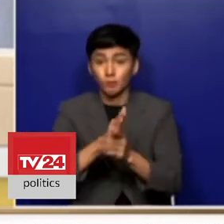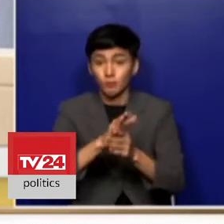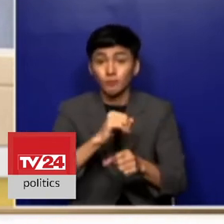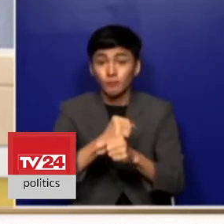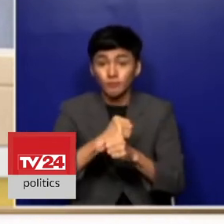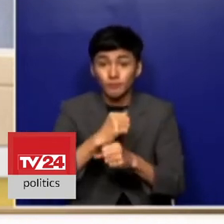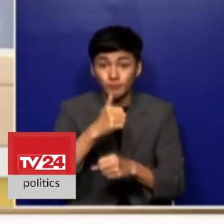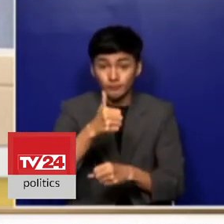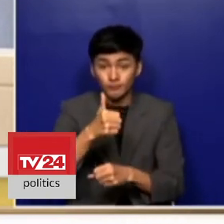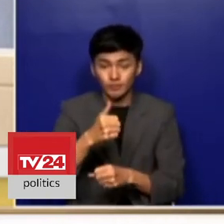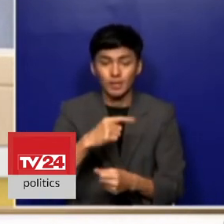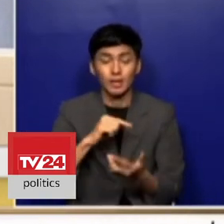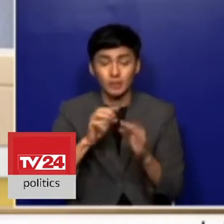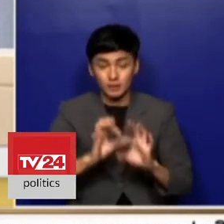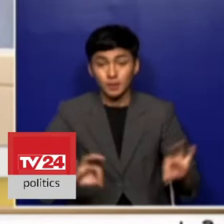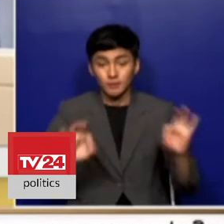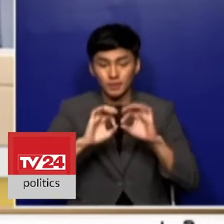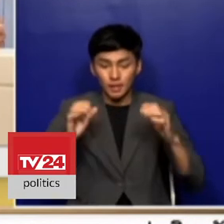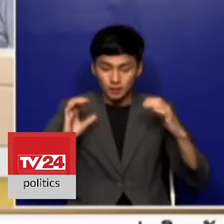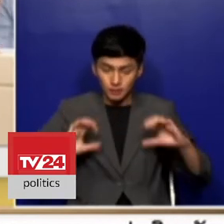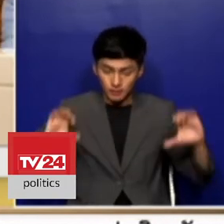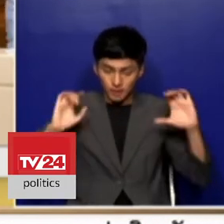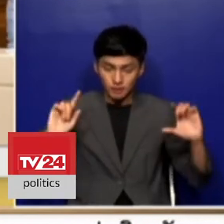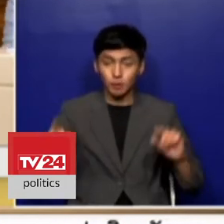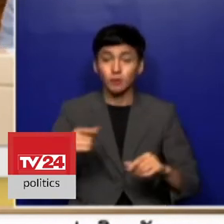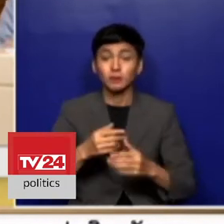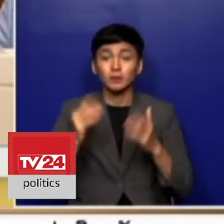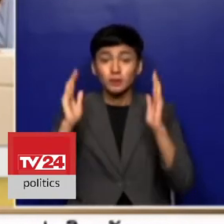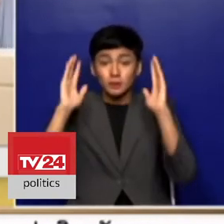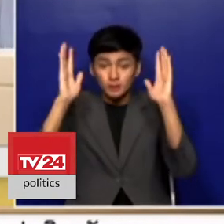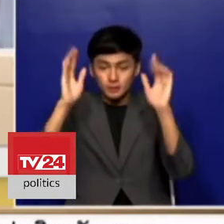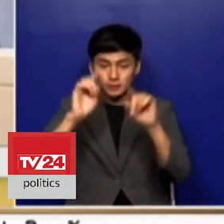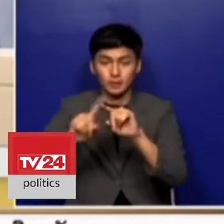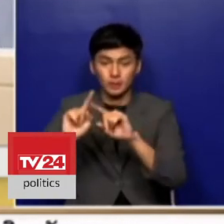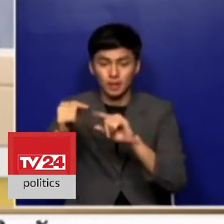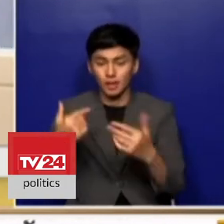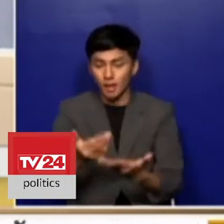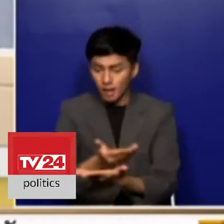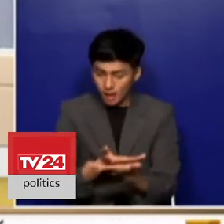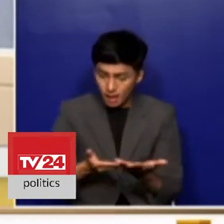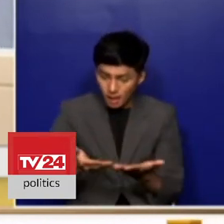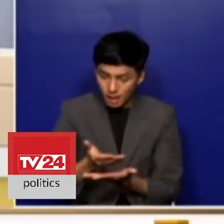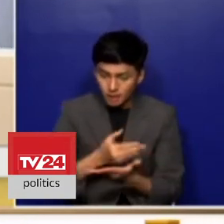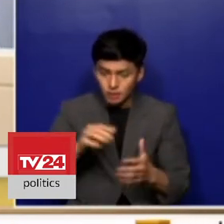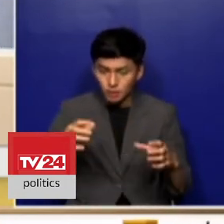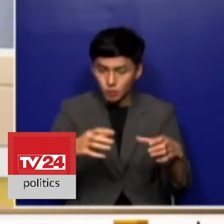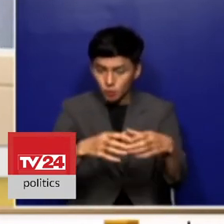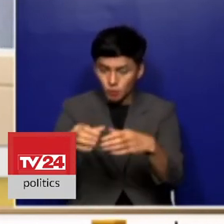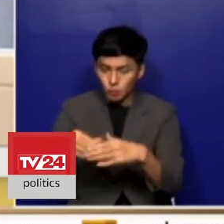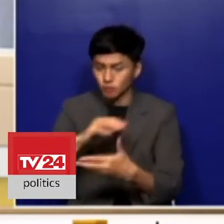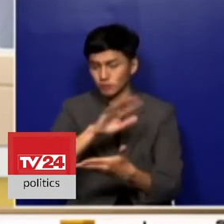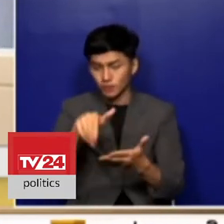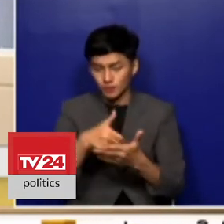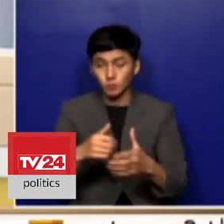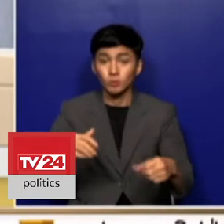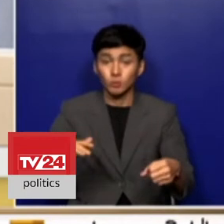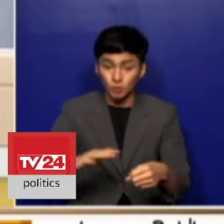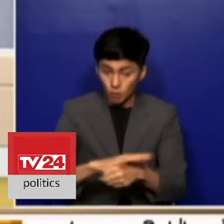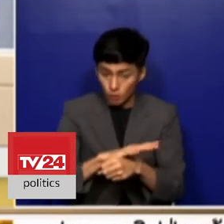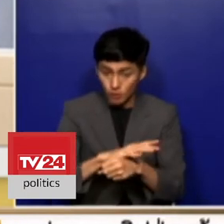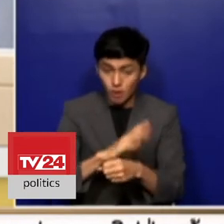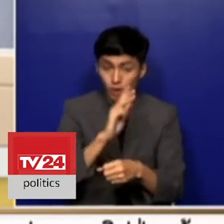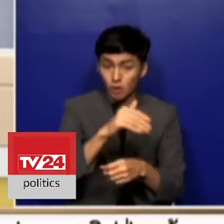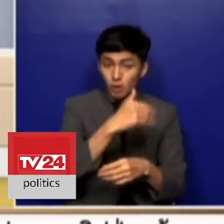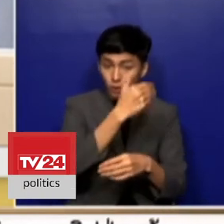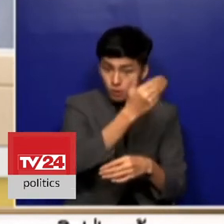เสนอโดยหน่วยงานภาครัฐที่เกี่ยวข้องค่ะและผ่านการหารือผู้มีส่วนได้เสียครบทุกมิติอย่างทั่วถึงก่อนที่